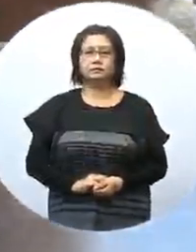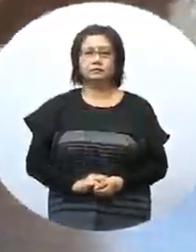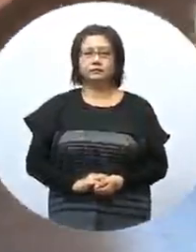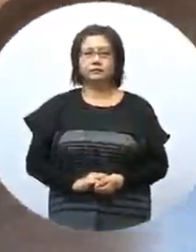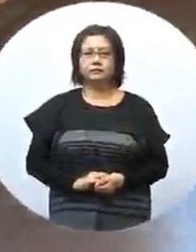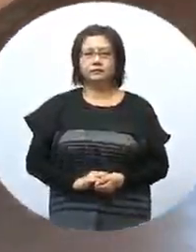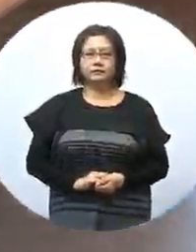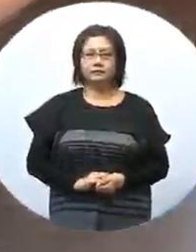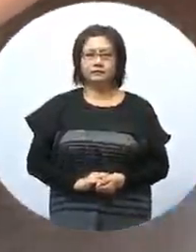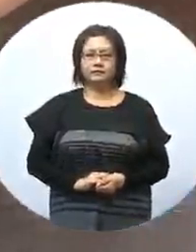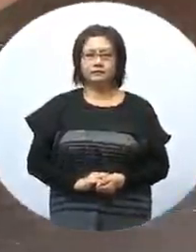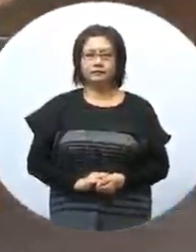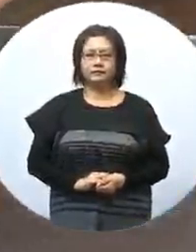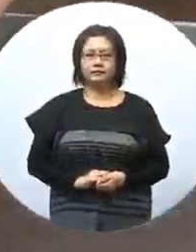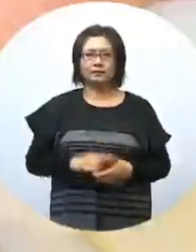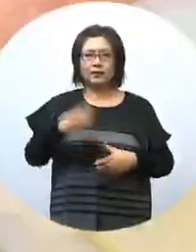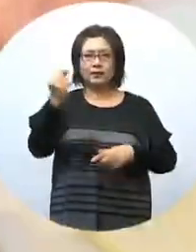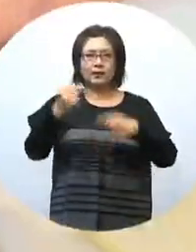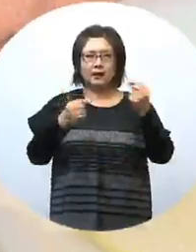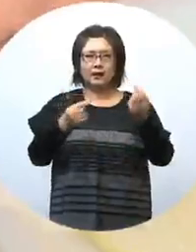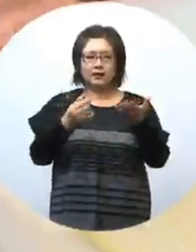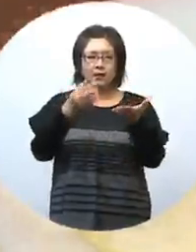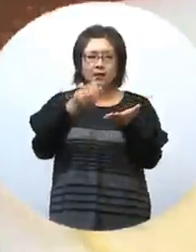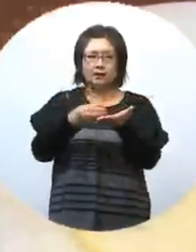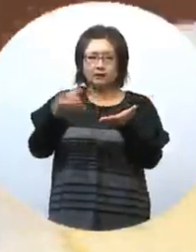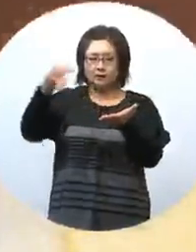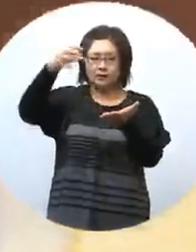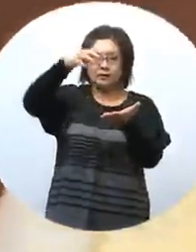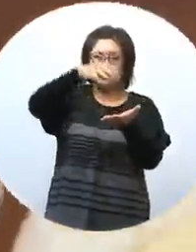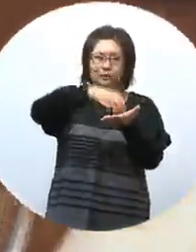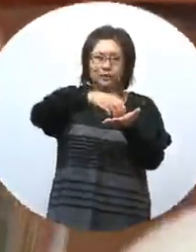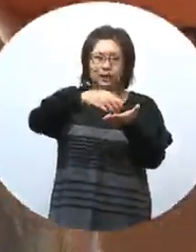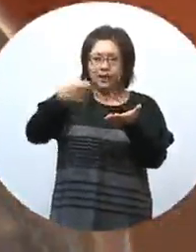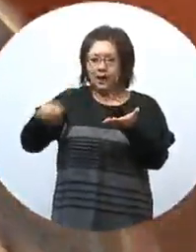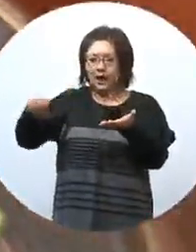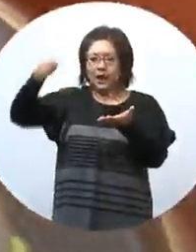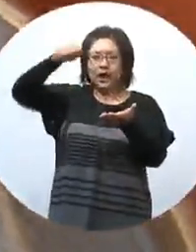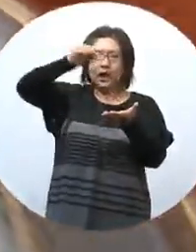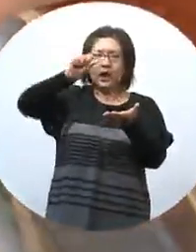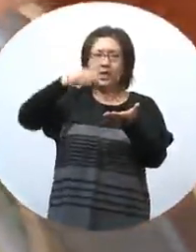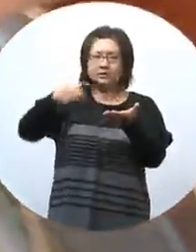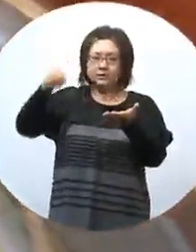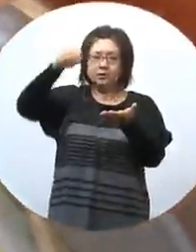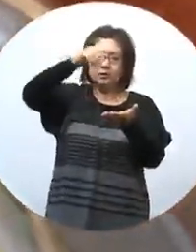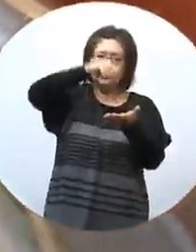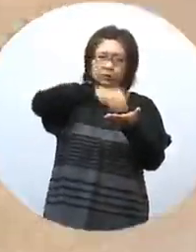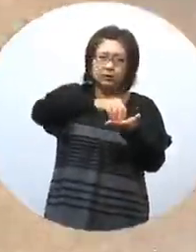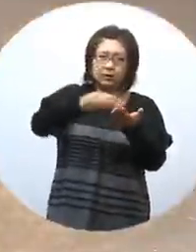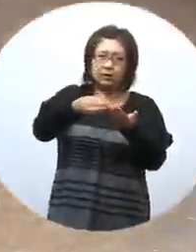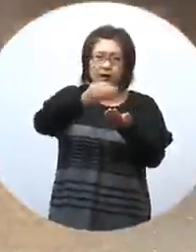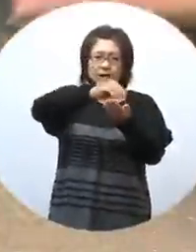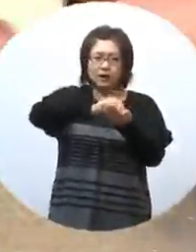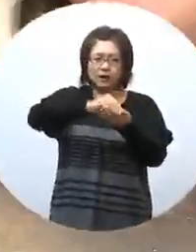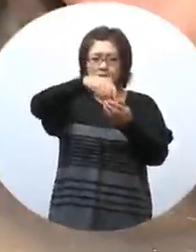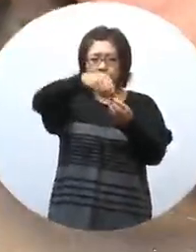水を切ったほうれん草の葉を皮の上に乗せ、その上にあんを乗せて包みます。